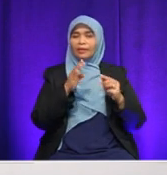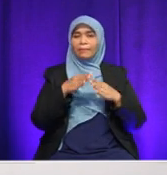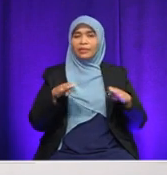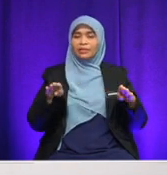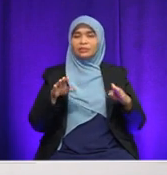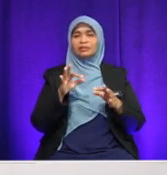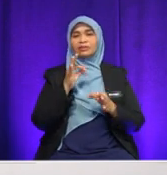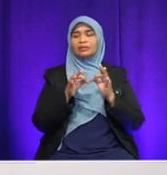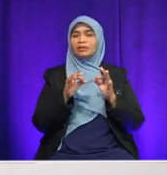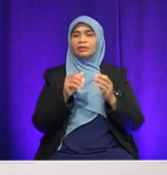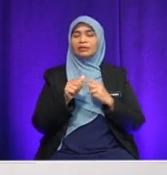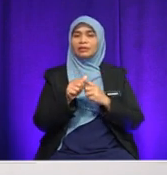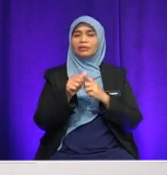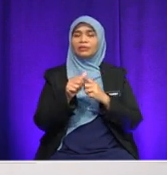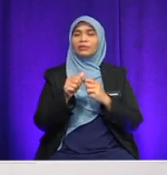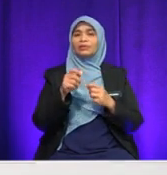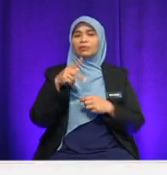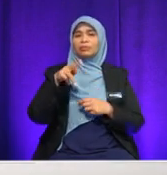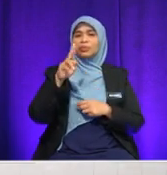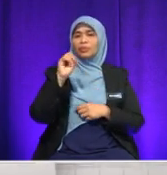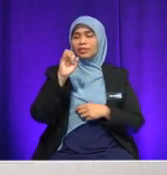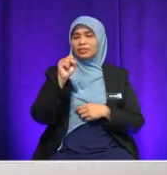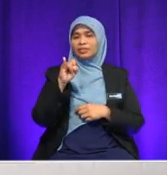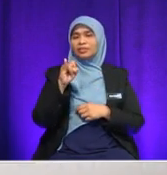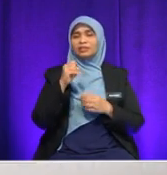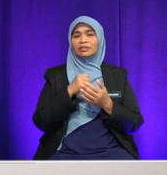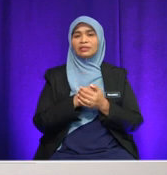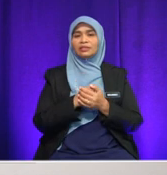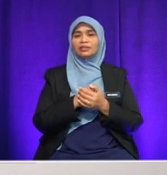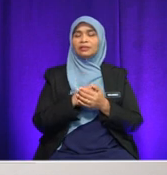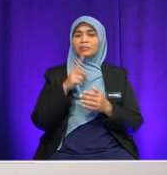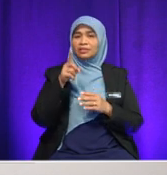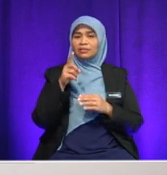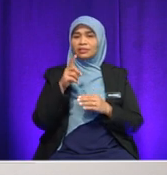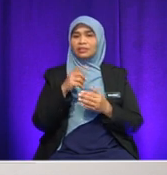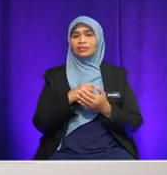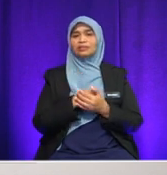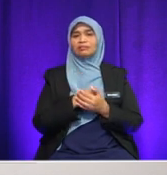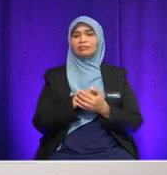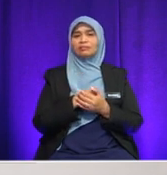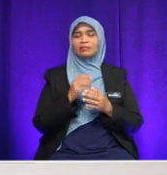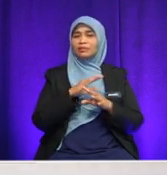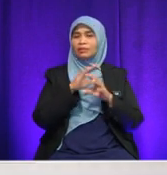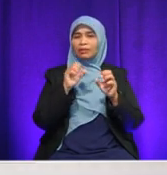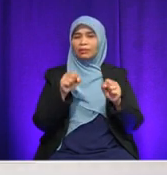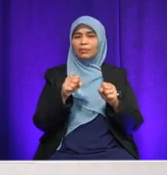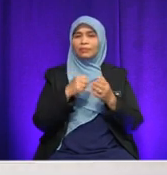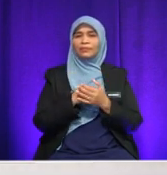untuk puisi moden ataupun sajak, ya, rangkap yang kita bina kita tak ikat. Kita tak ikat,